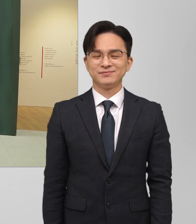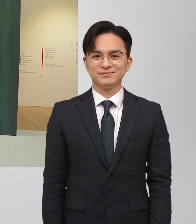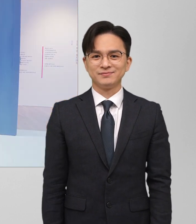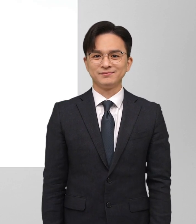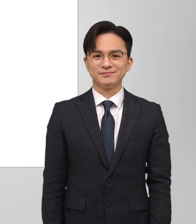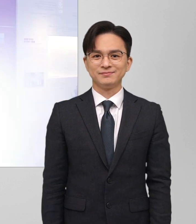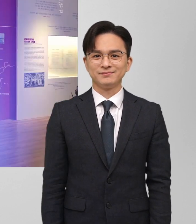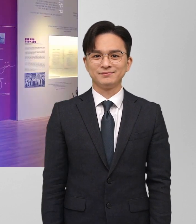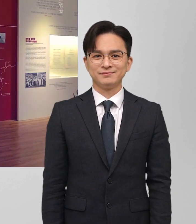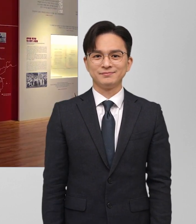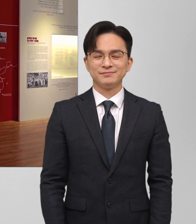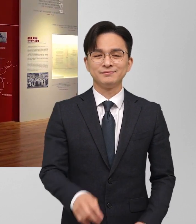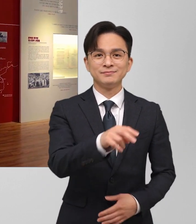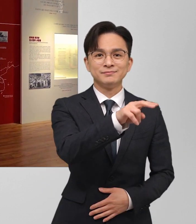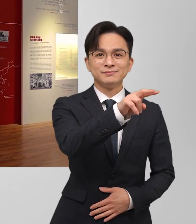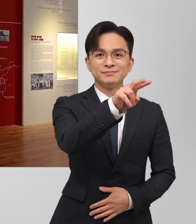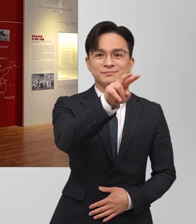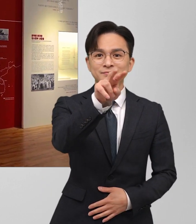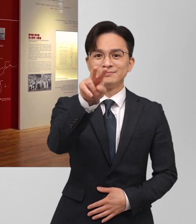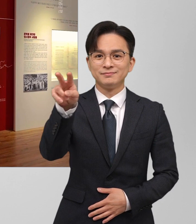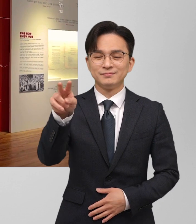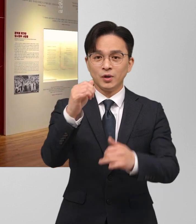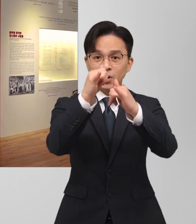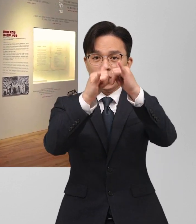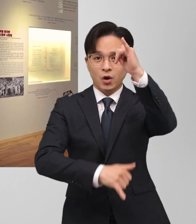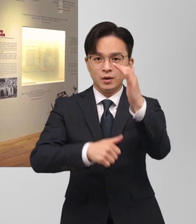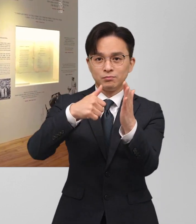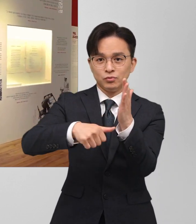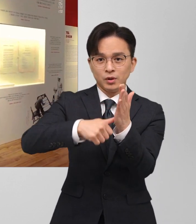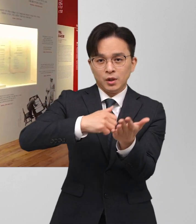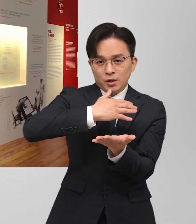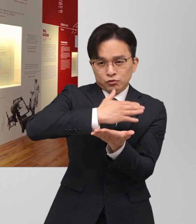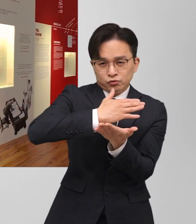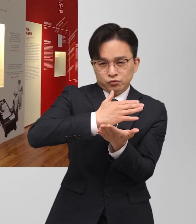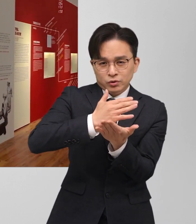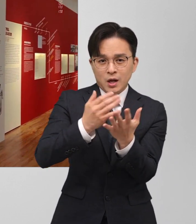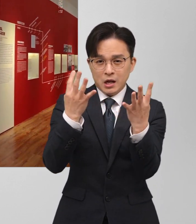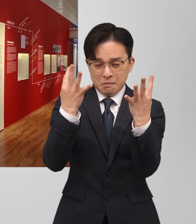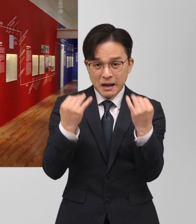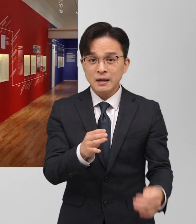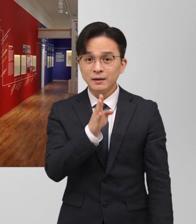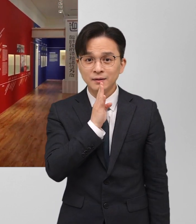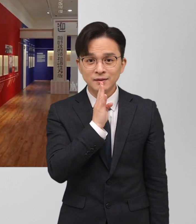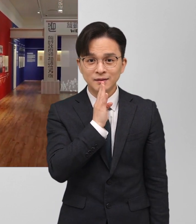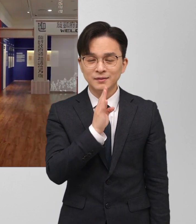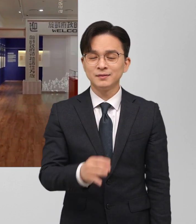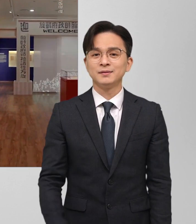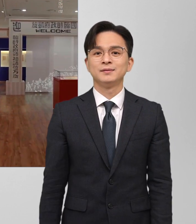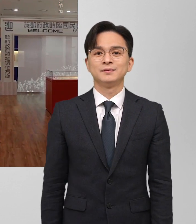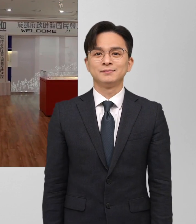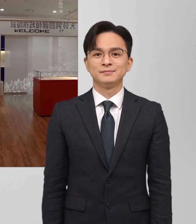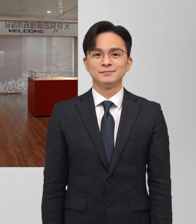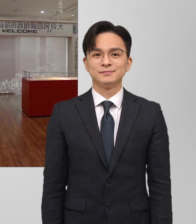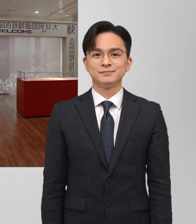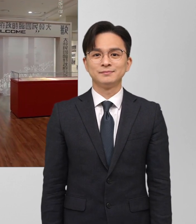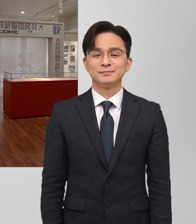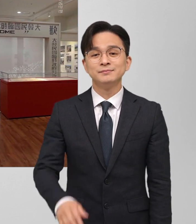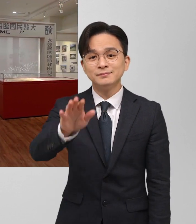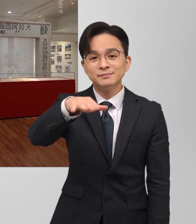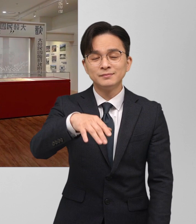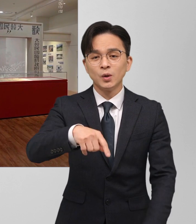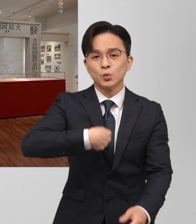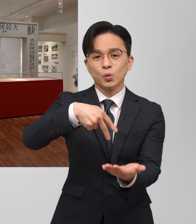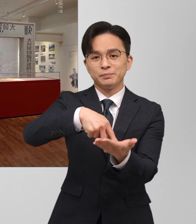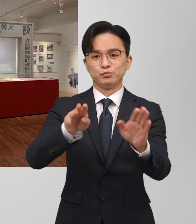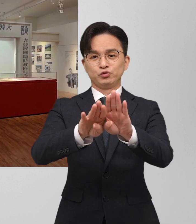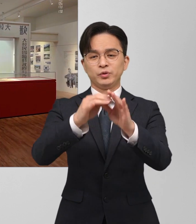특별전입니다. 여기 보니까요, 이 전시물이나 전시품들이 상당히 볼 게 많은 것 같습니다. 혹시